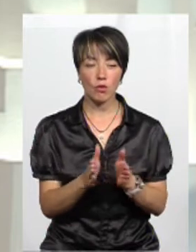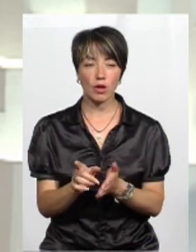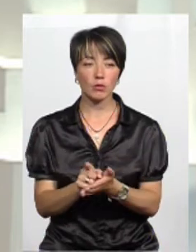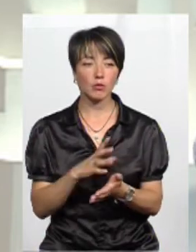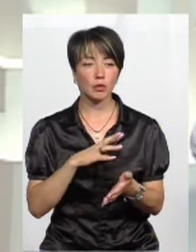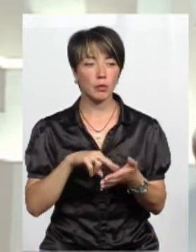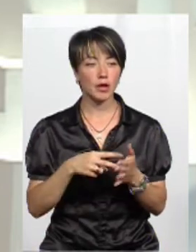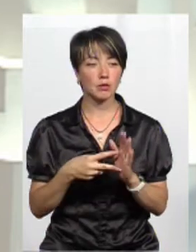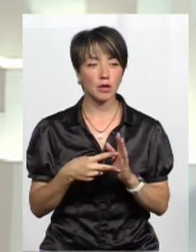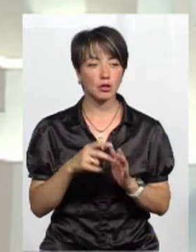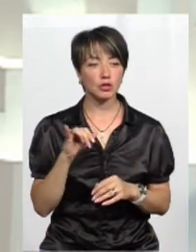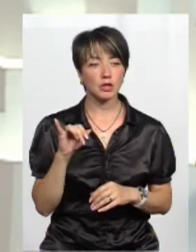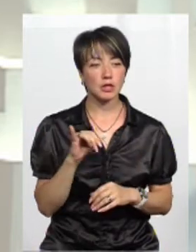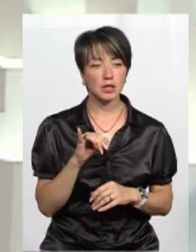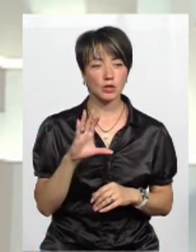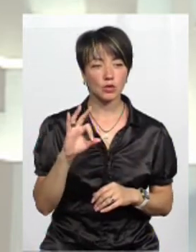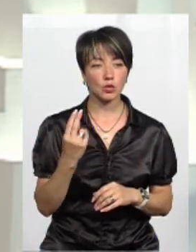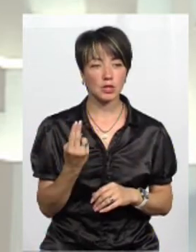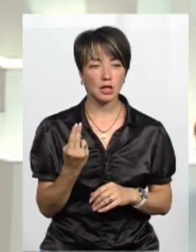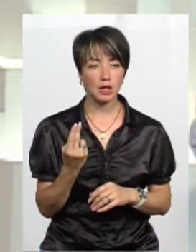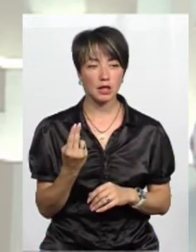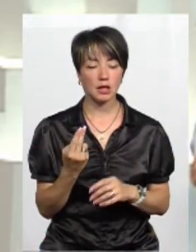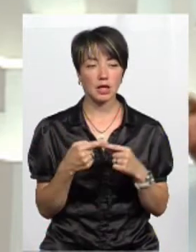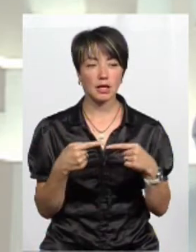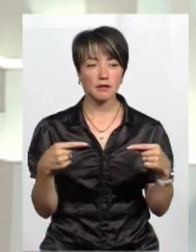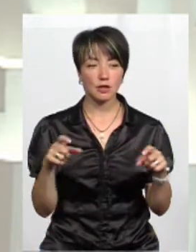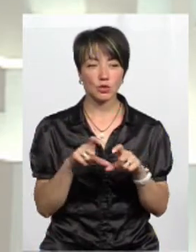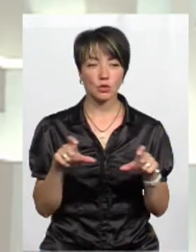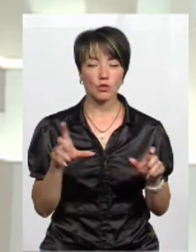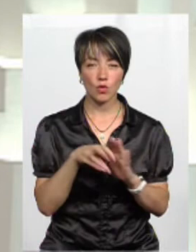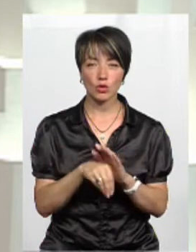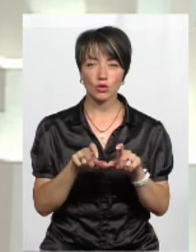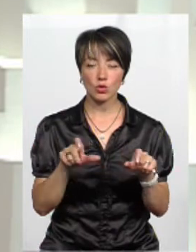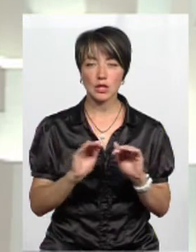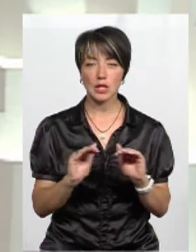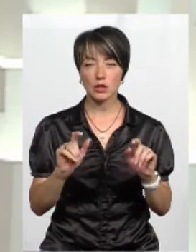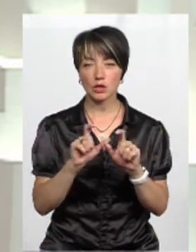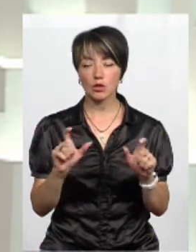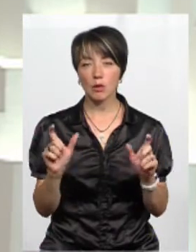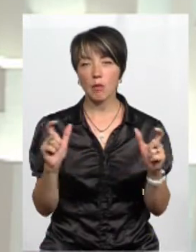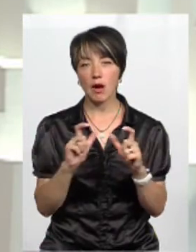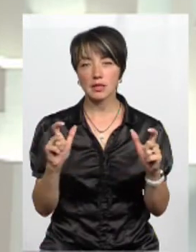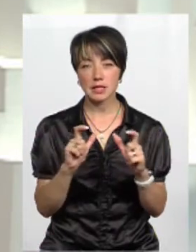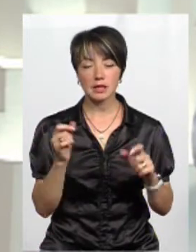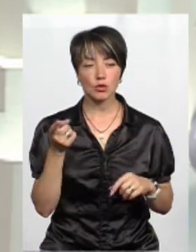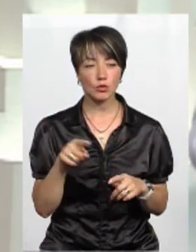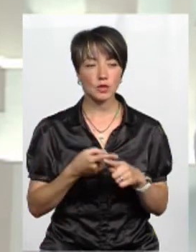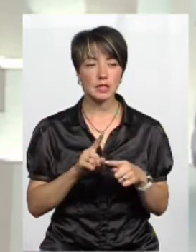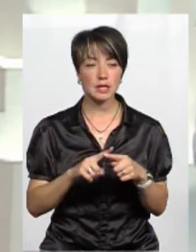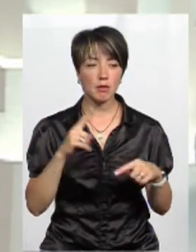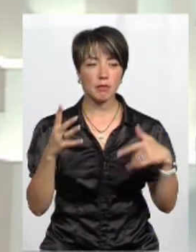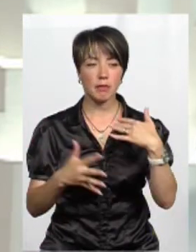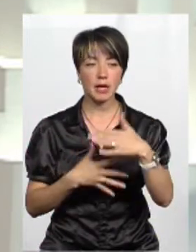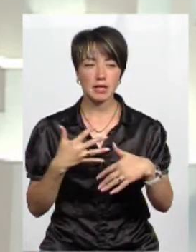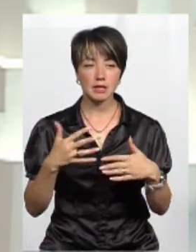бути передбачені і соціальна інфраструктура, куди входять і школи, і дитячі садочки, і магазини. Тому цей